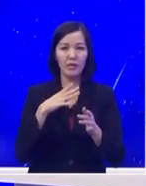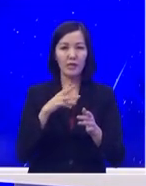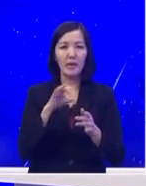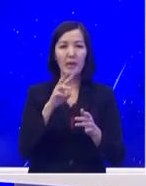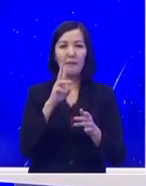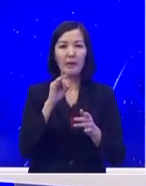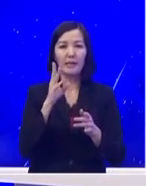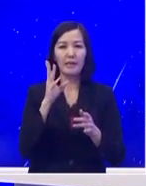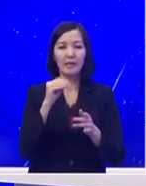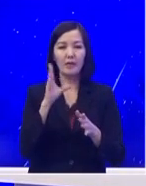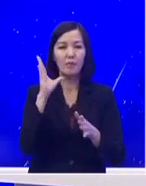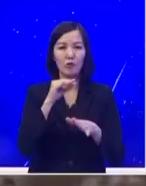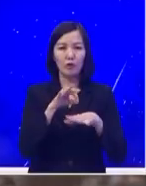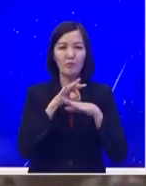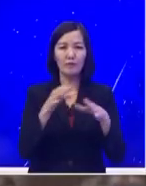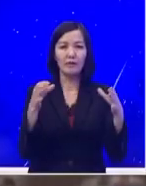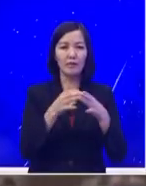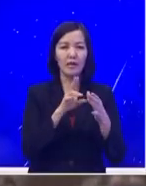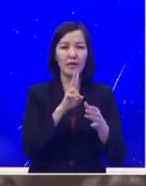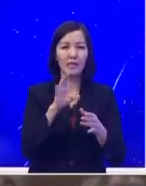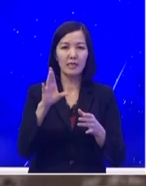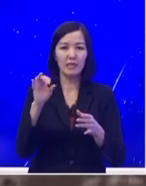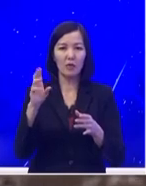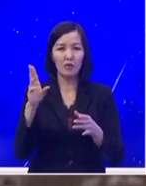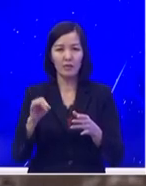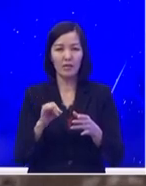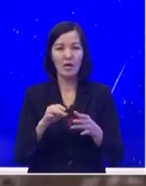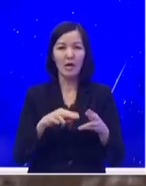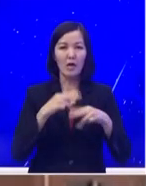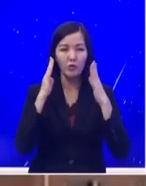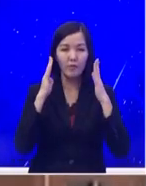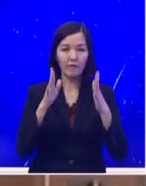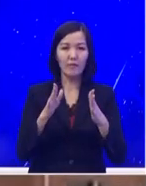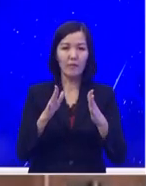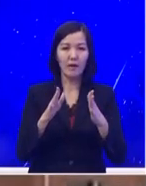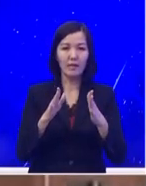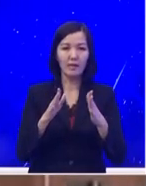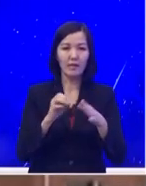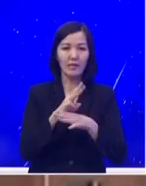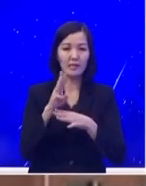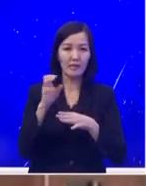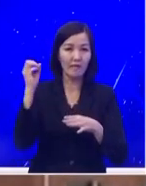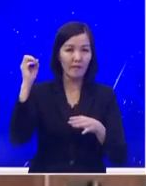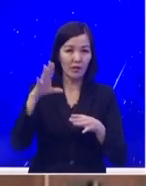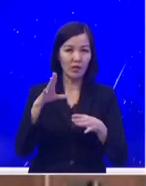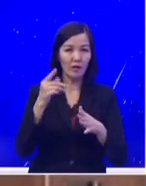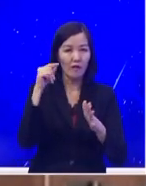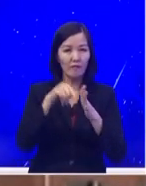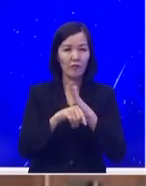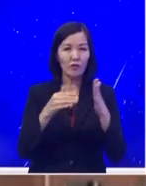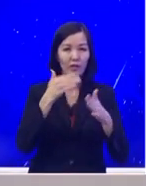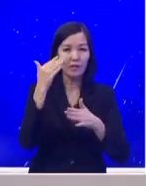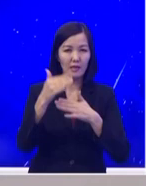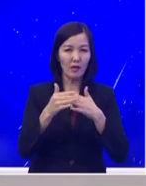Модернизацию соцобъектов поможет провести компания NCOC. Особое внимание уделяется системе освещения, как внутри зданий, так и на